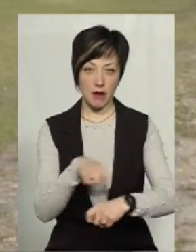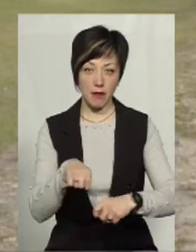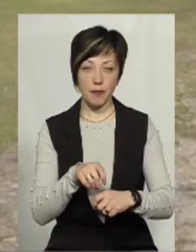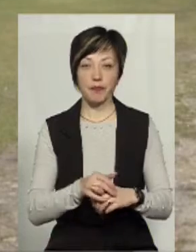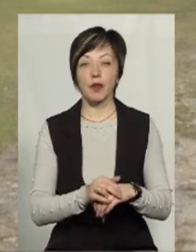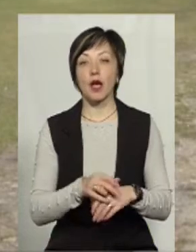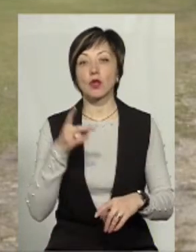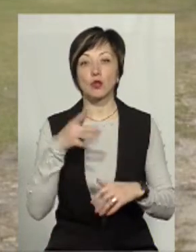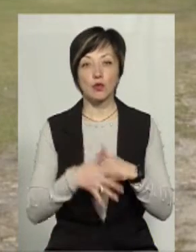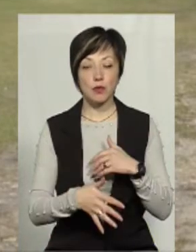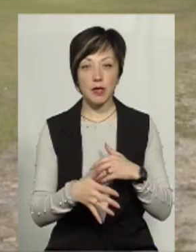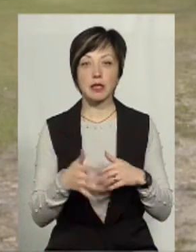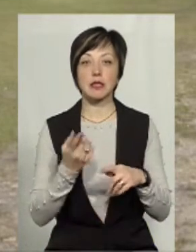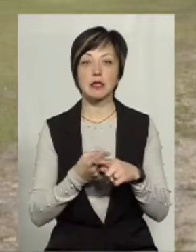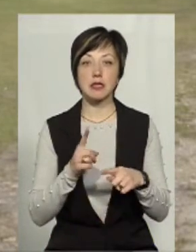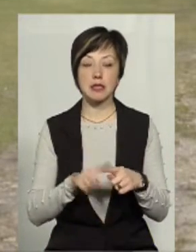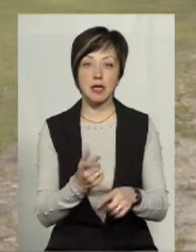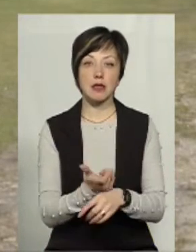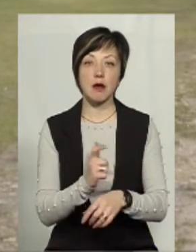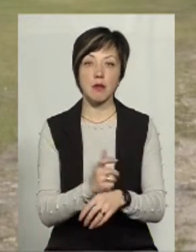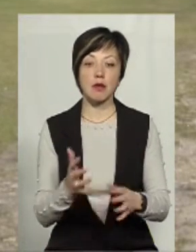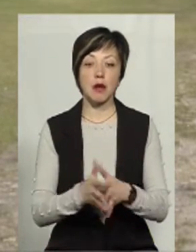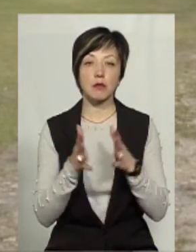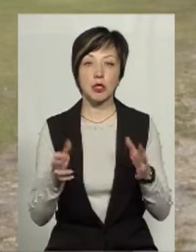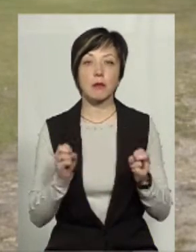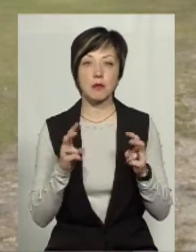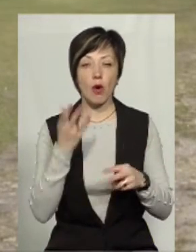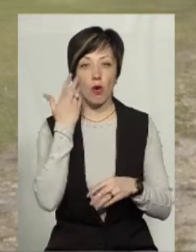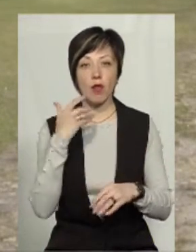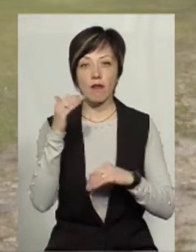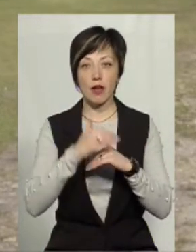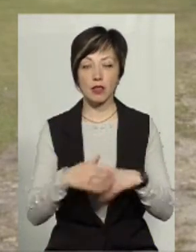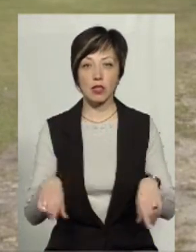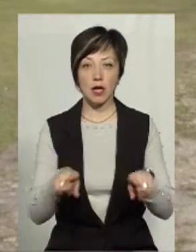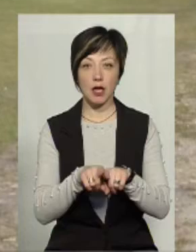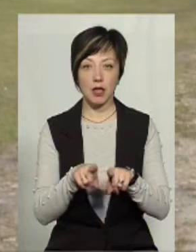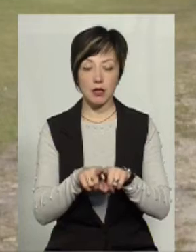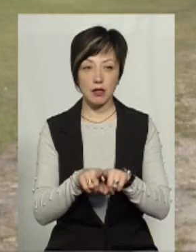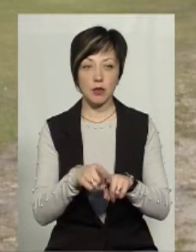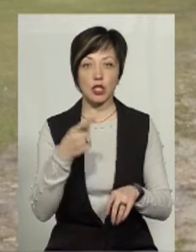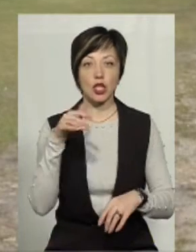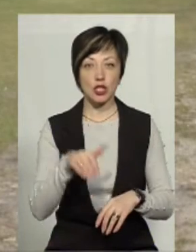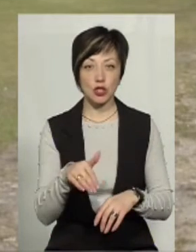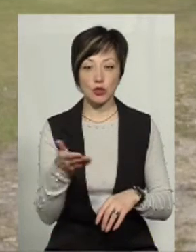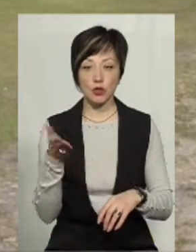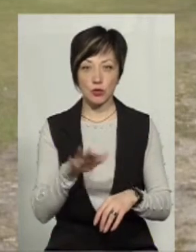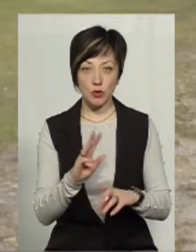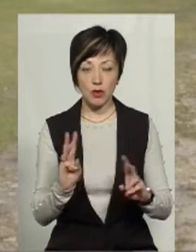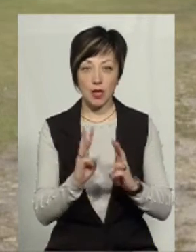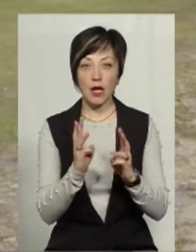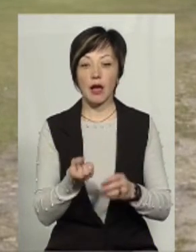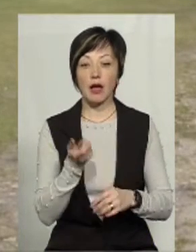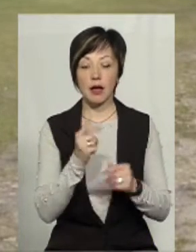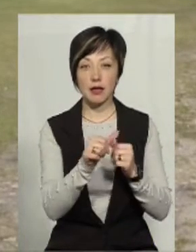матеріалів. І зрозуміло, це сама найбільша небезпека, коли ось ввечері такі прилетить тисяча таких іскринок, і кілька з